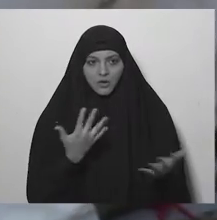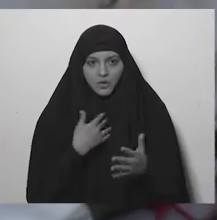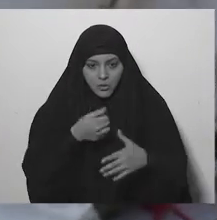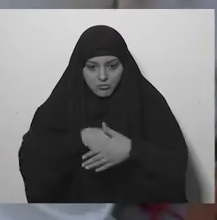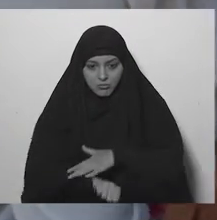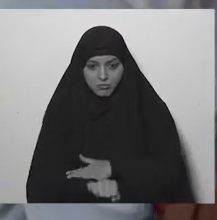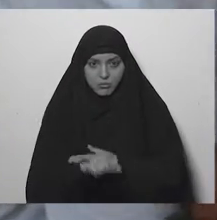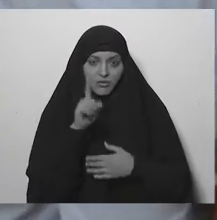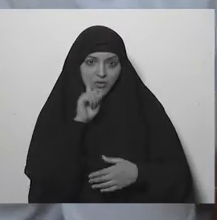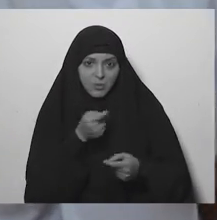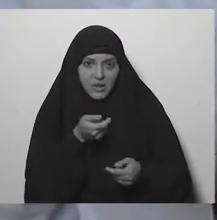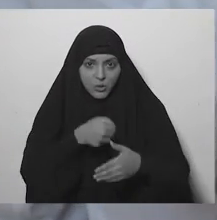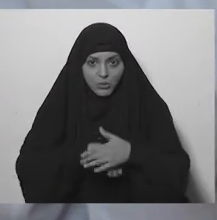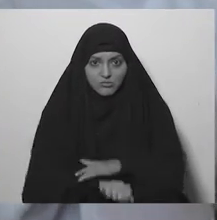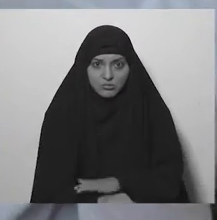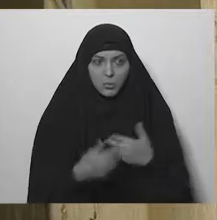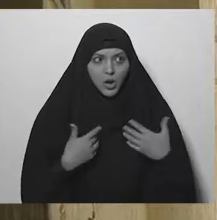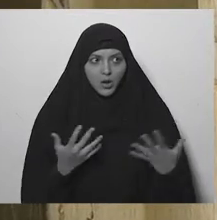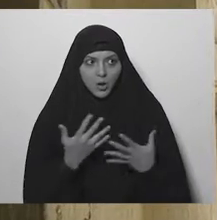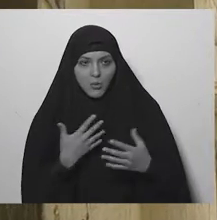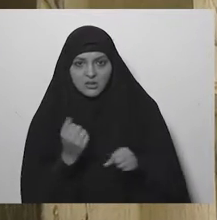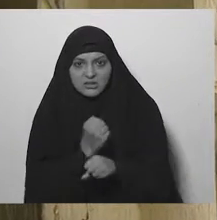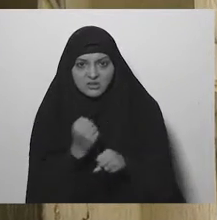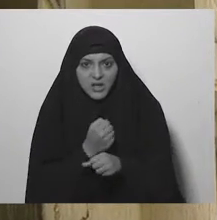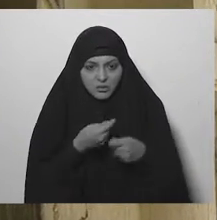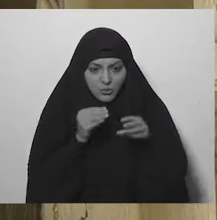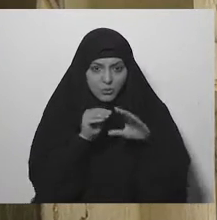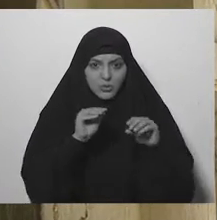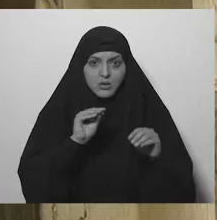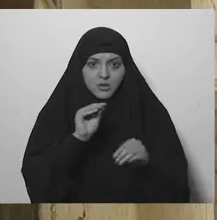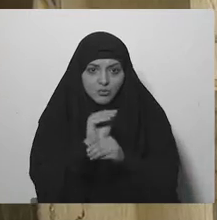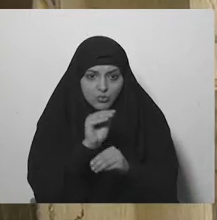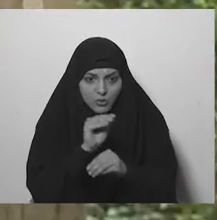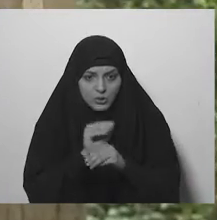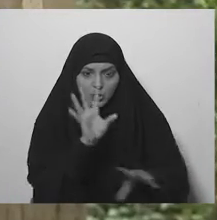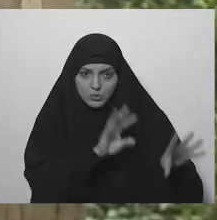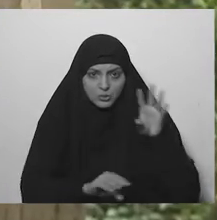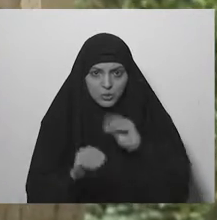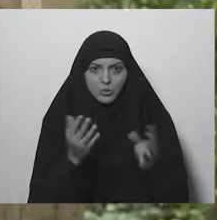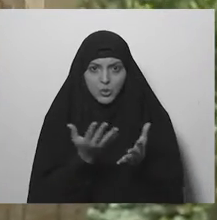qu'ils and i know who killed in